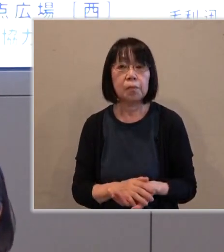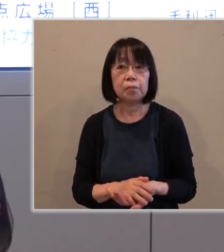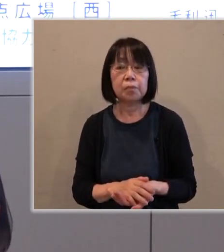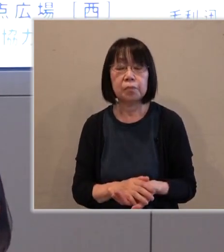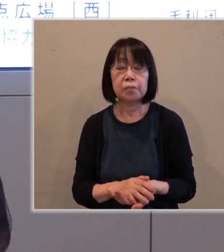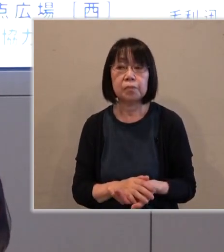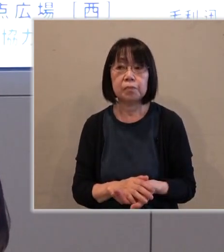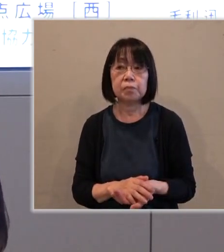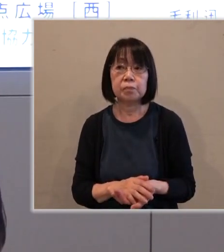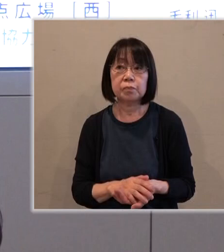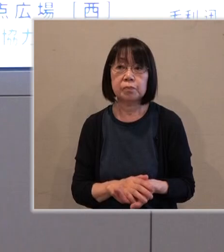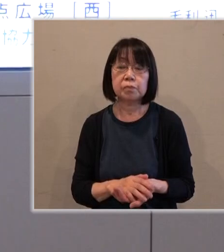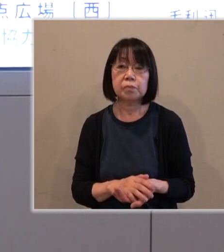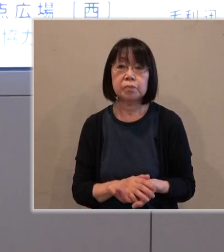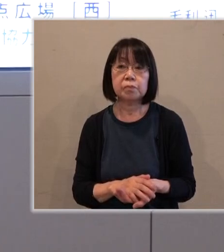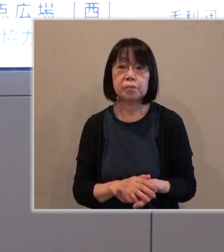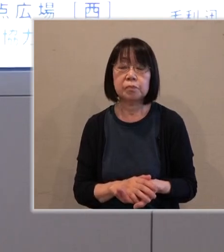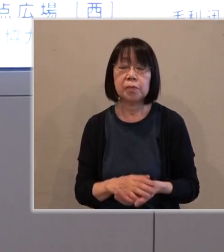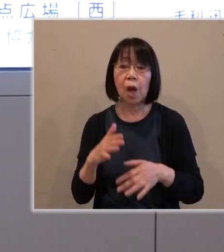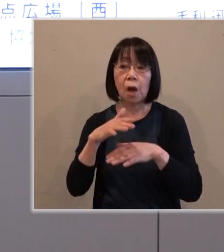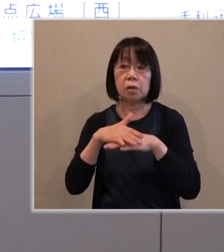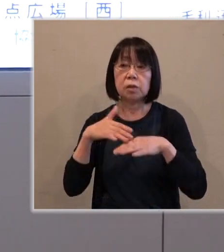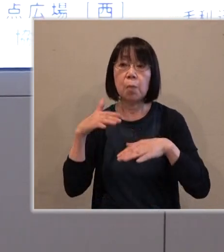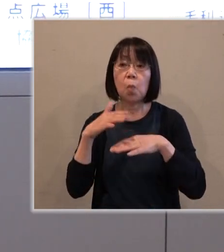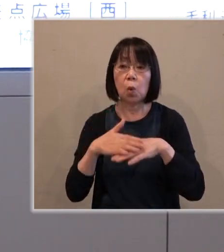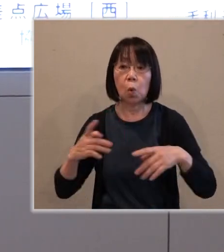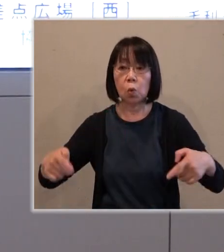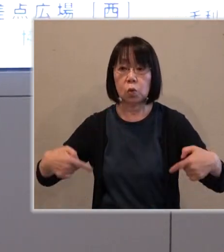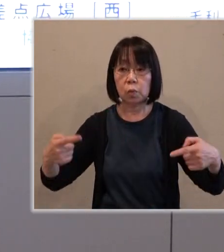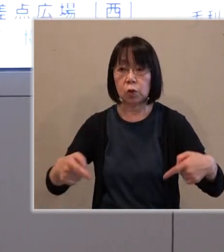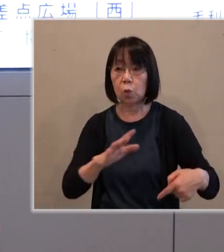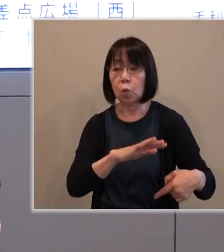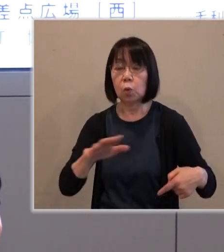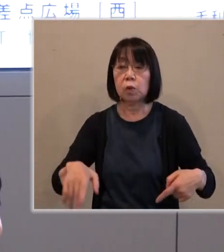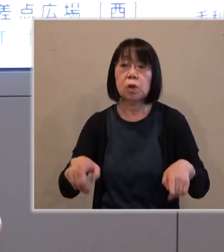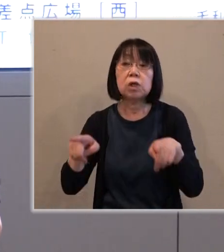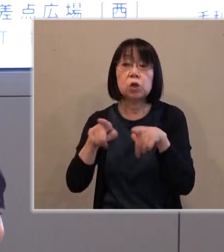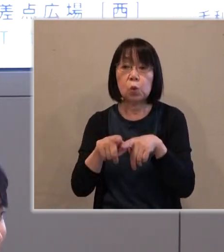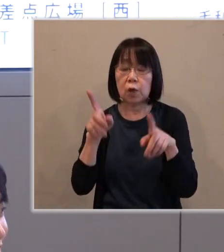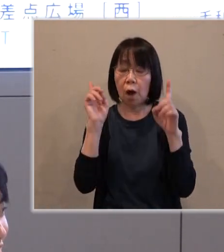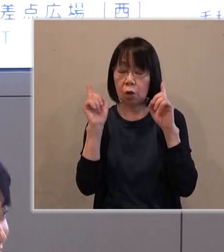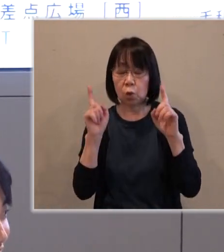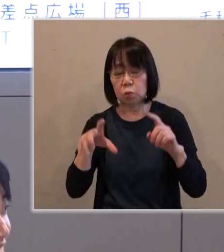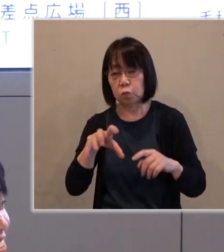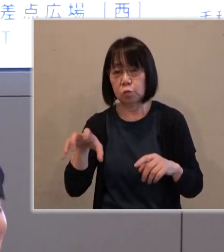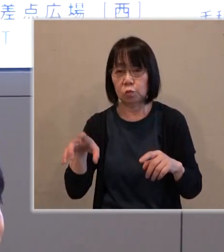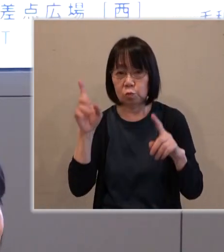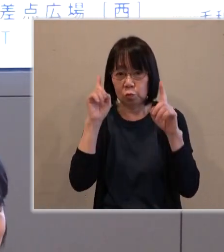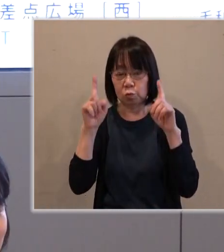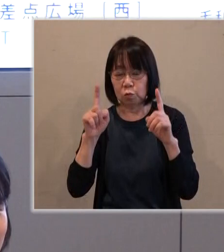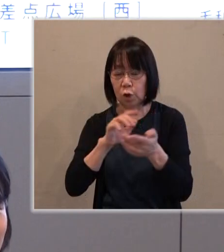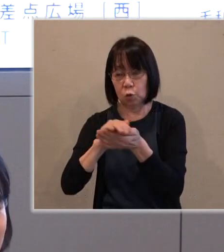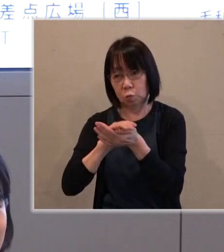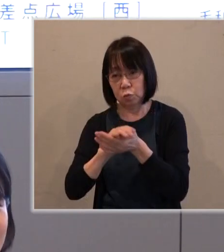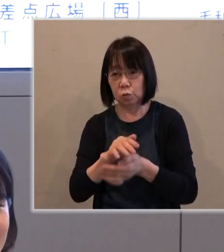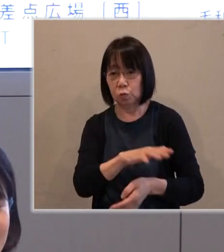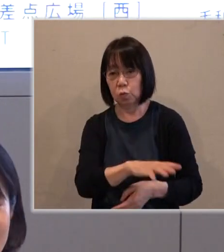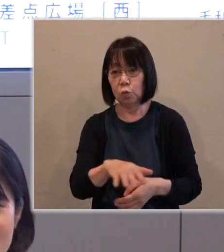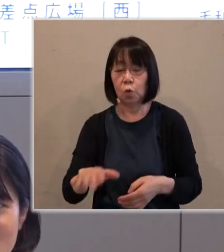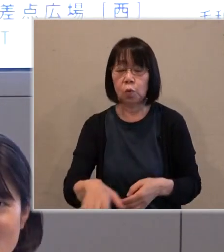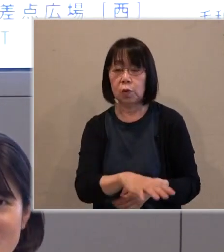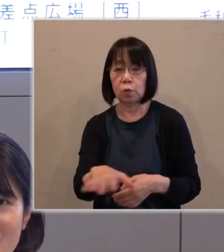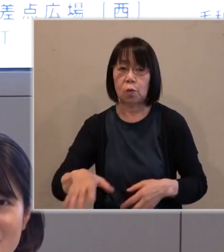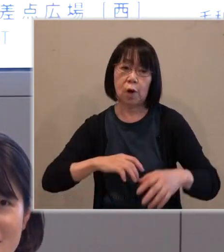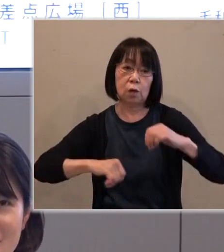い、私ちょっと札幌の車椅子の子どもたちと一緒に遊ぶ活動とかもしているんですけれども、